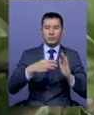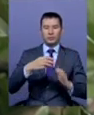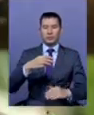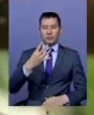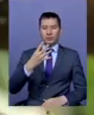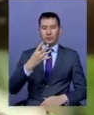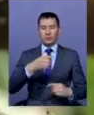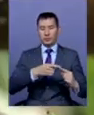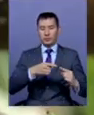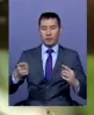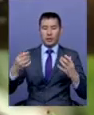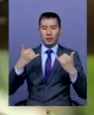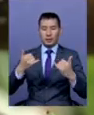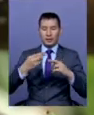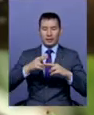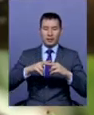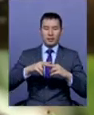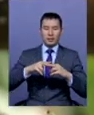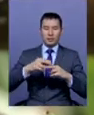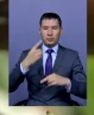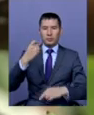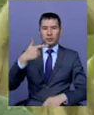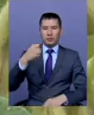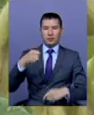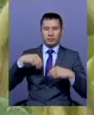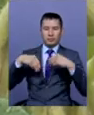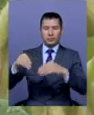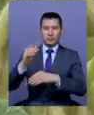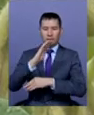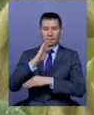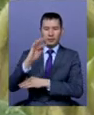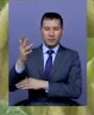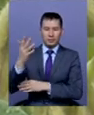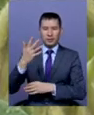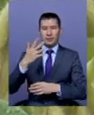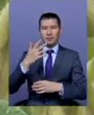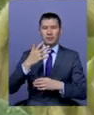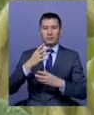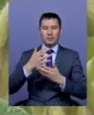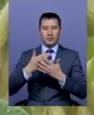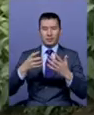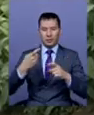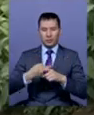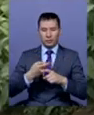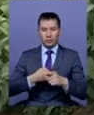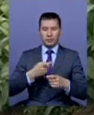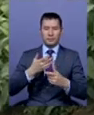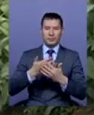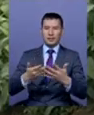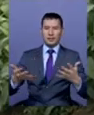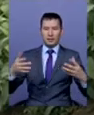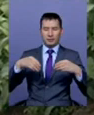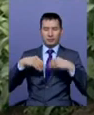қожалығын құрған. Бүгінде 100 гектардан аса аумаққа алма, бұршақ және картоп егеді. Биыл тіршілік нәріне тапшылық болғанымен шаруа қожалығы